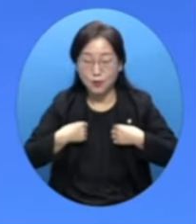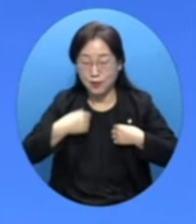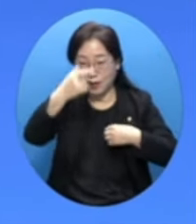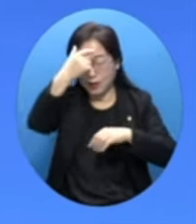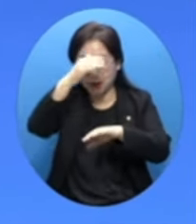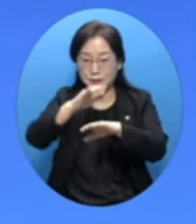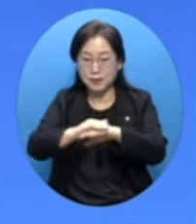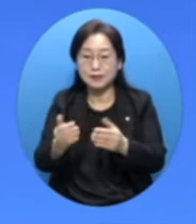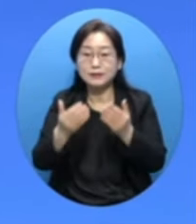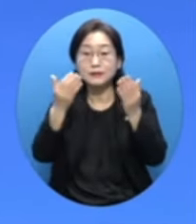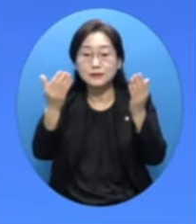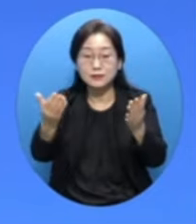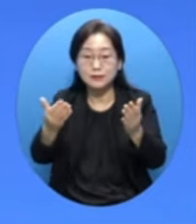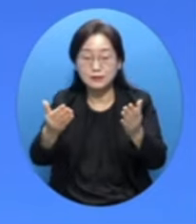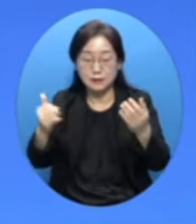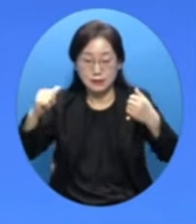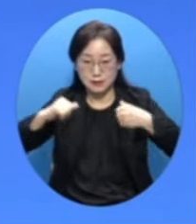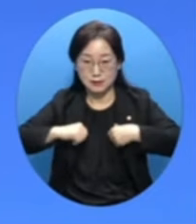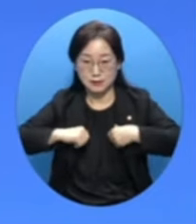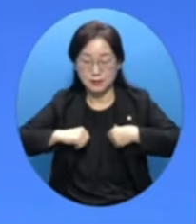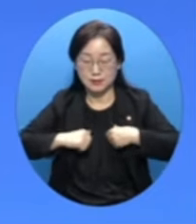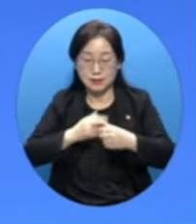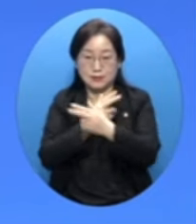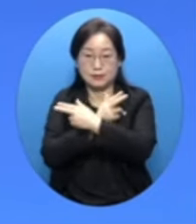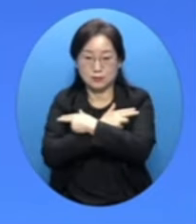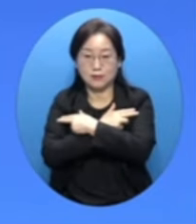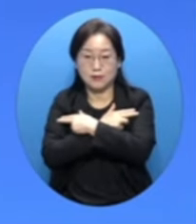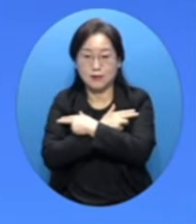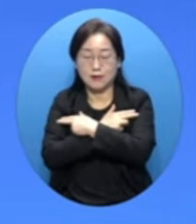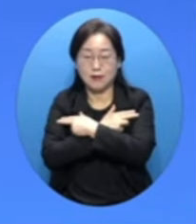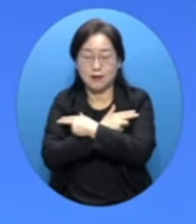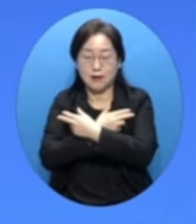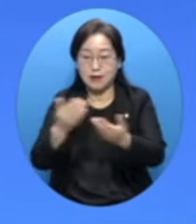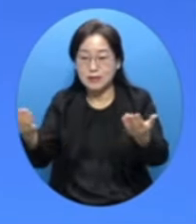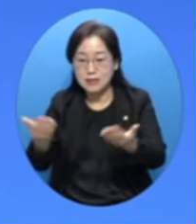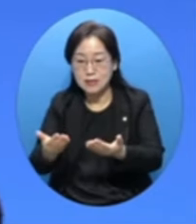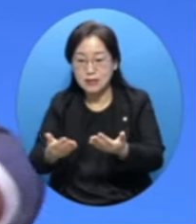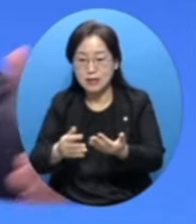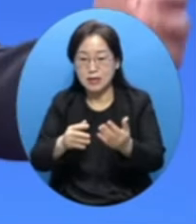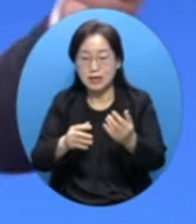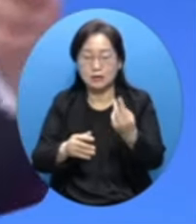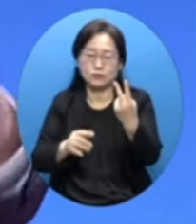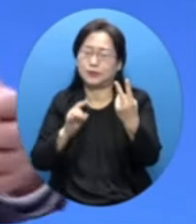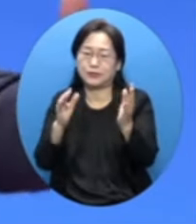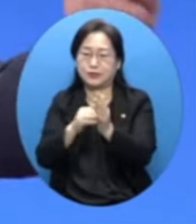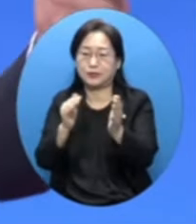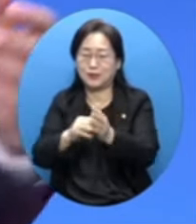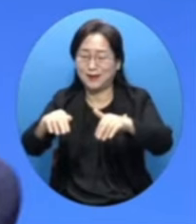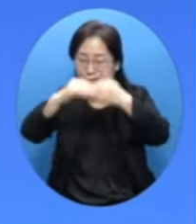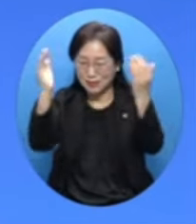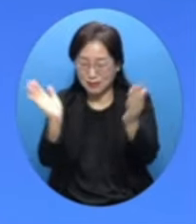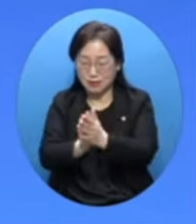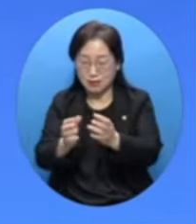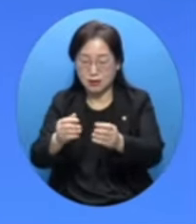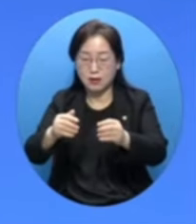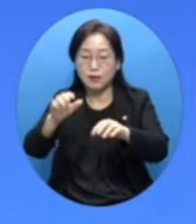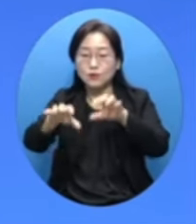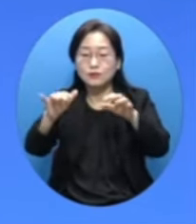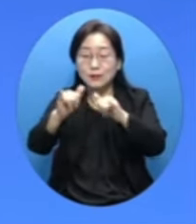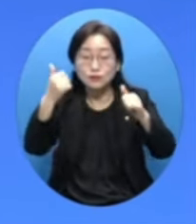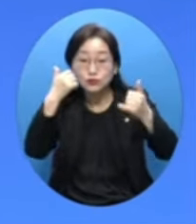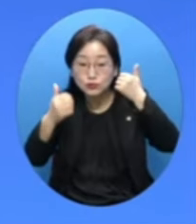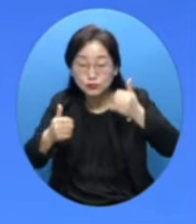때 드리는 입고 드리는 정장과 작업도 한 벌 뿐이고 다 동네 사람들에게 나눠